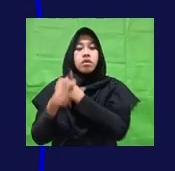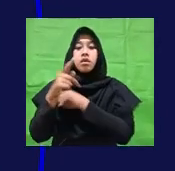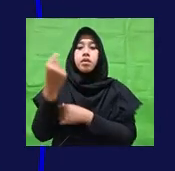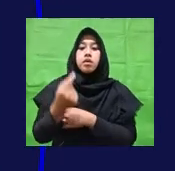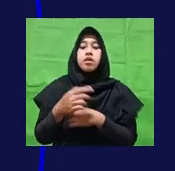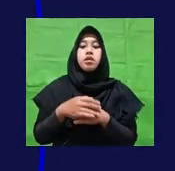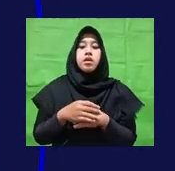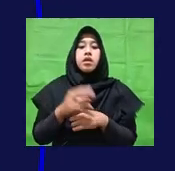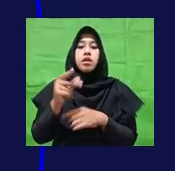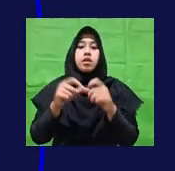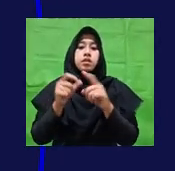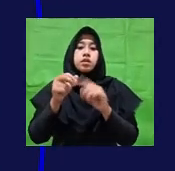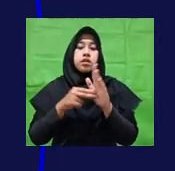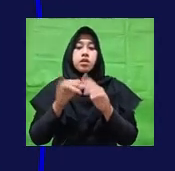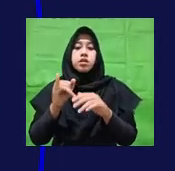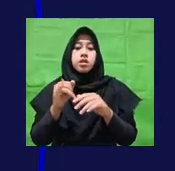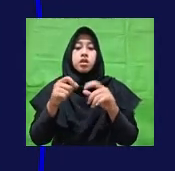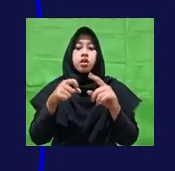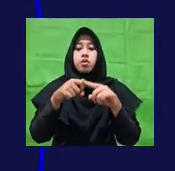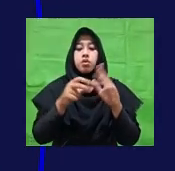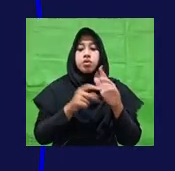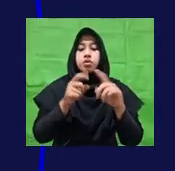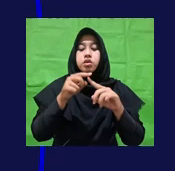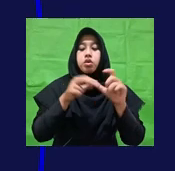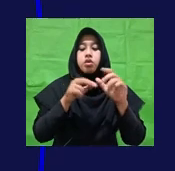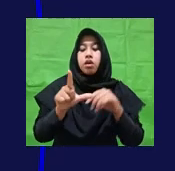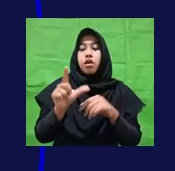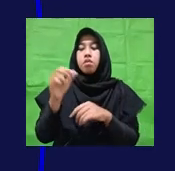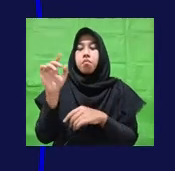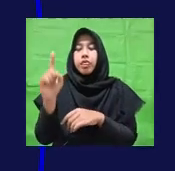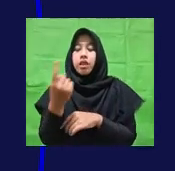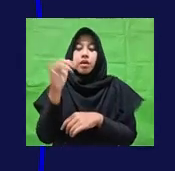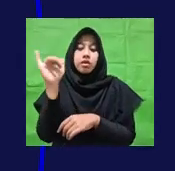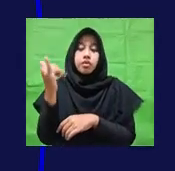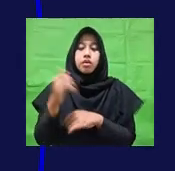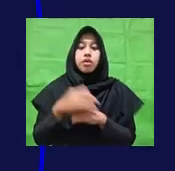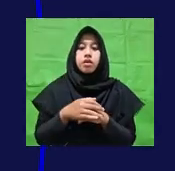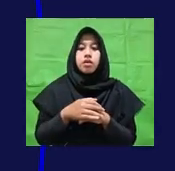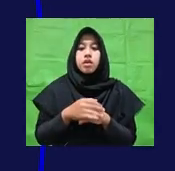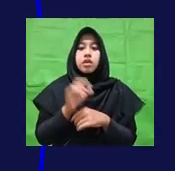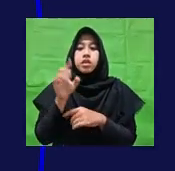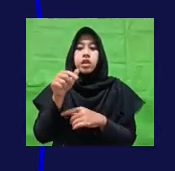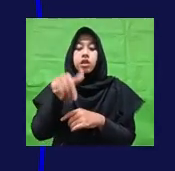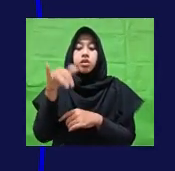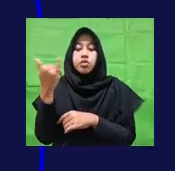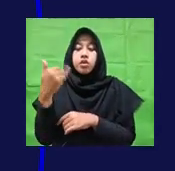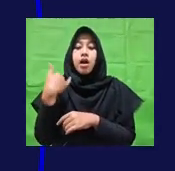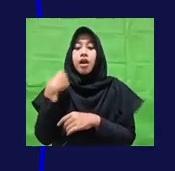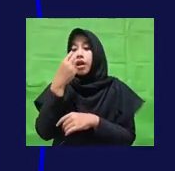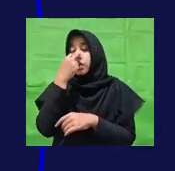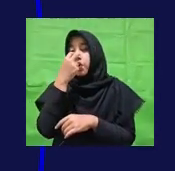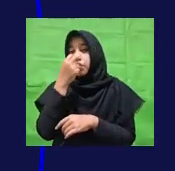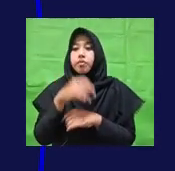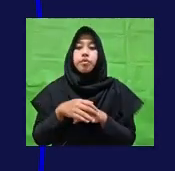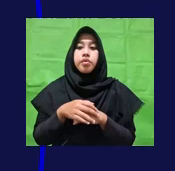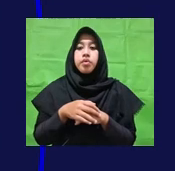sebagai residensi institusional yang pertama di Yogyakarta. Bursaris ini selain di Jogja juga ada di Bandung dalam periode